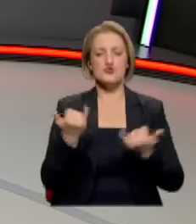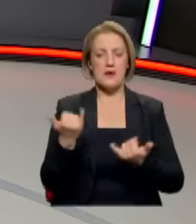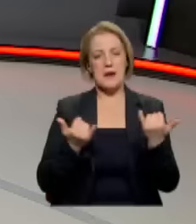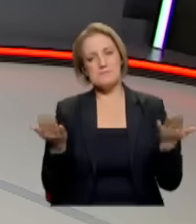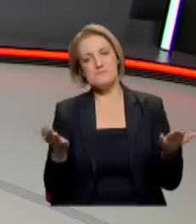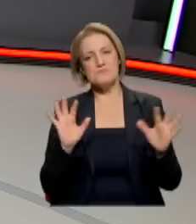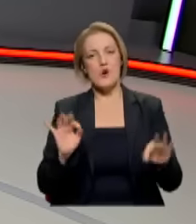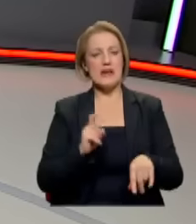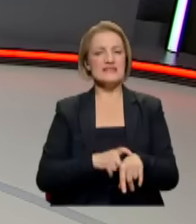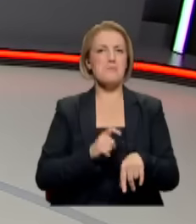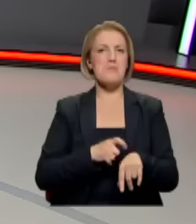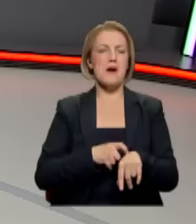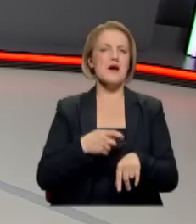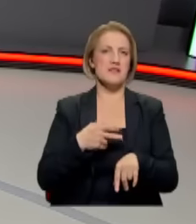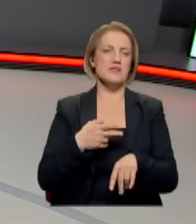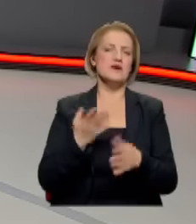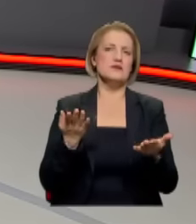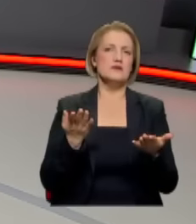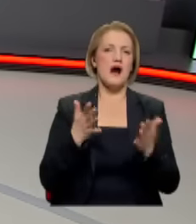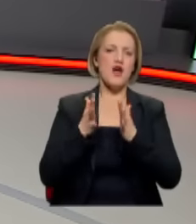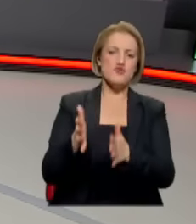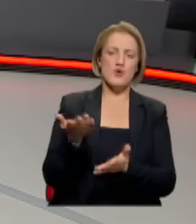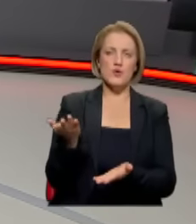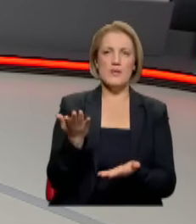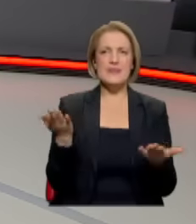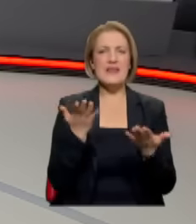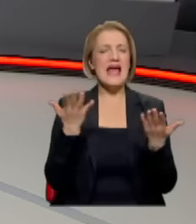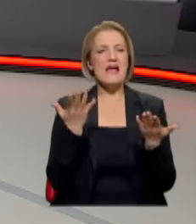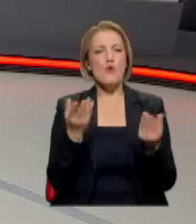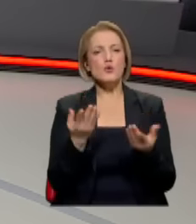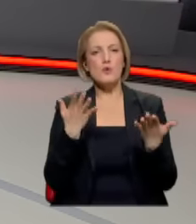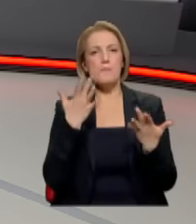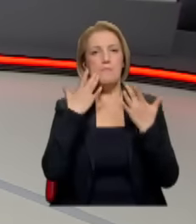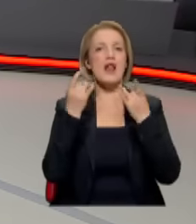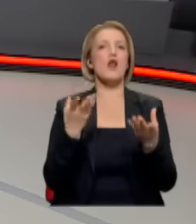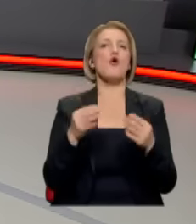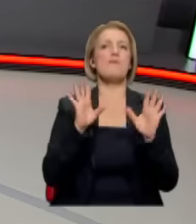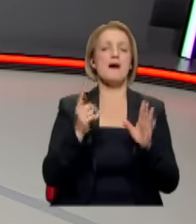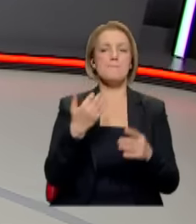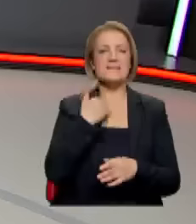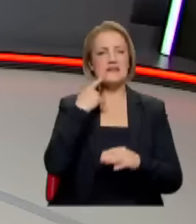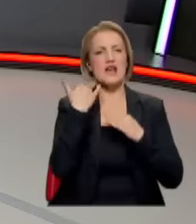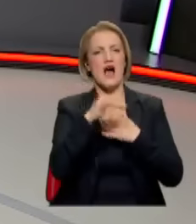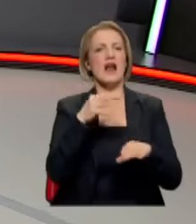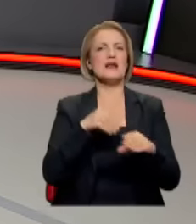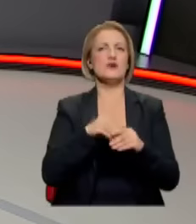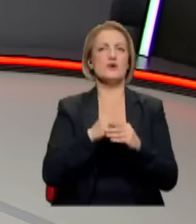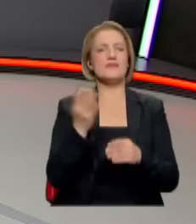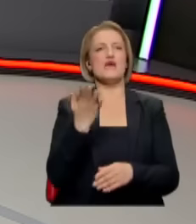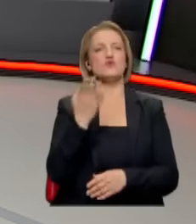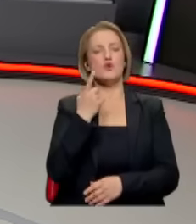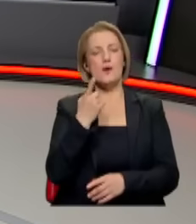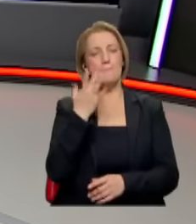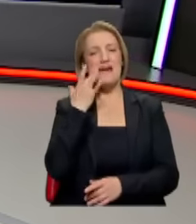Efendim böyle vaktimizi harcayan şeyler çıkıyor işte ne idi belirsiz polemiği Biz halk arasında buna ne idüğü